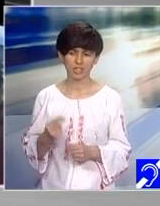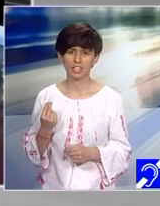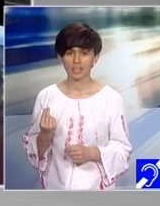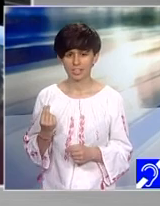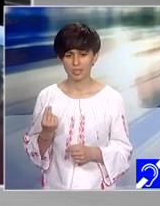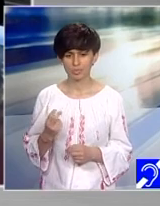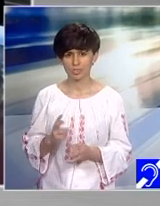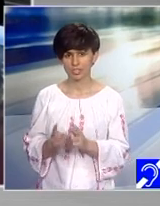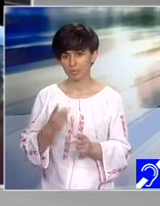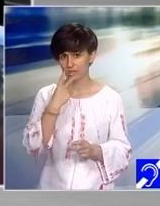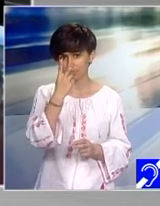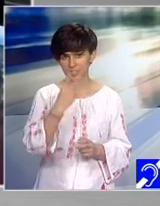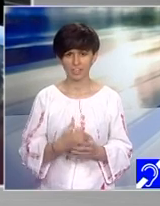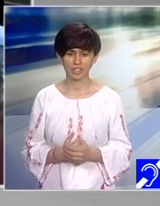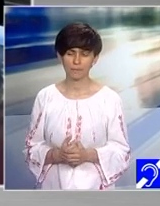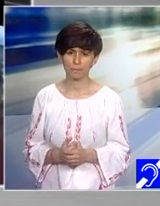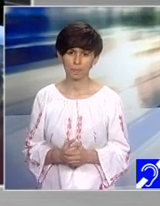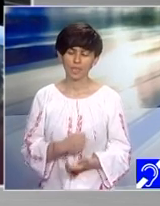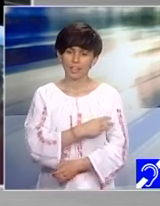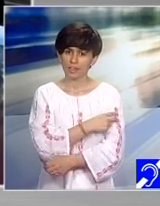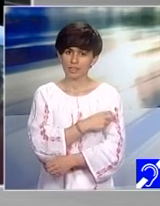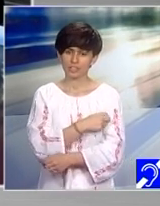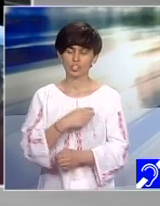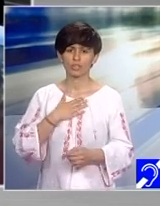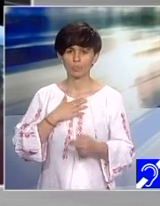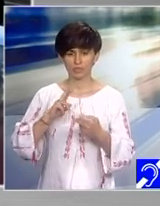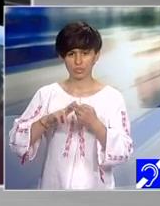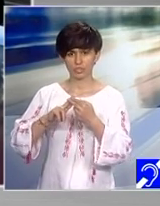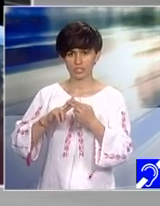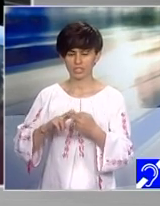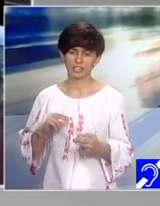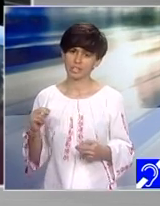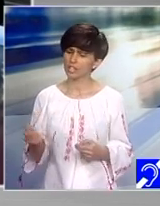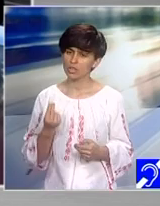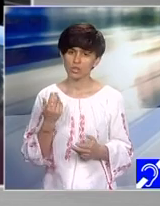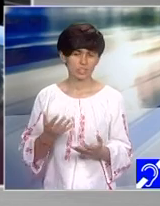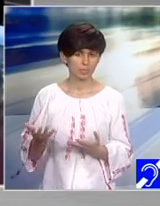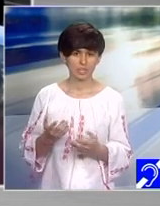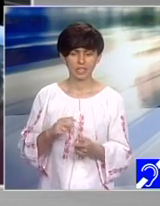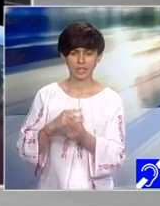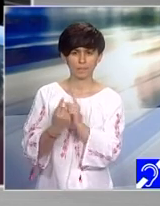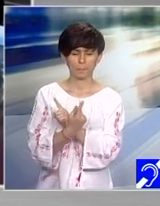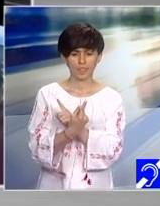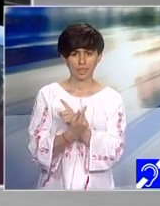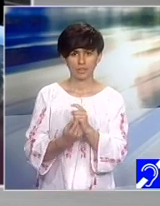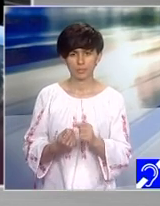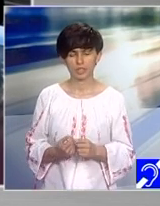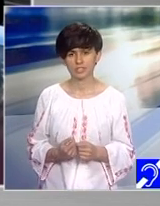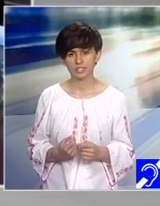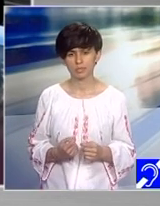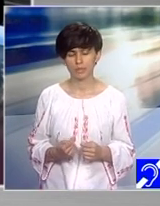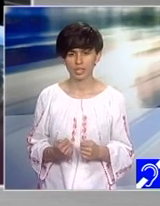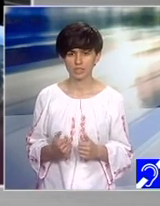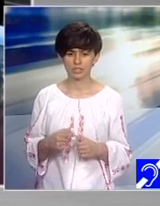Iar apoi? Apoi în liceu am avut o întâlnire admirabilă care mi-a schimbat la propriu și la